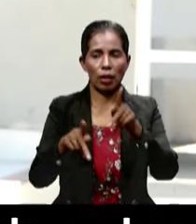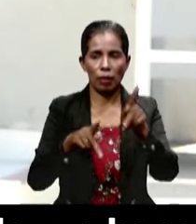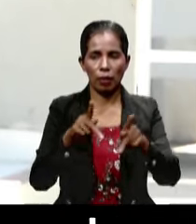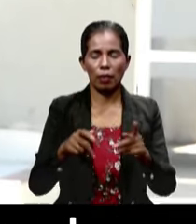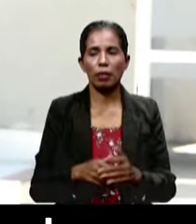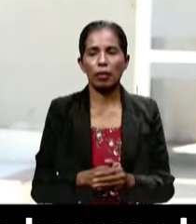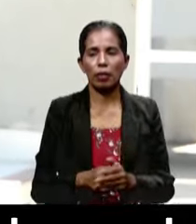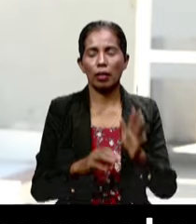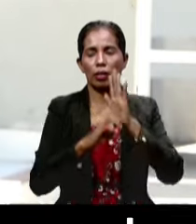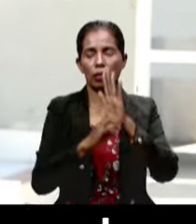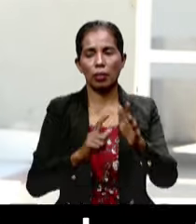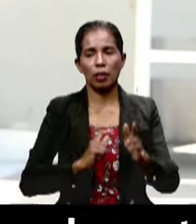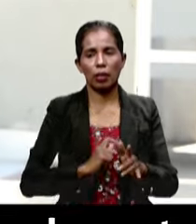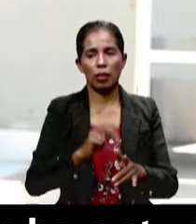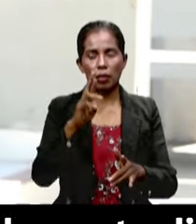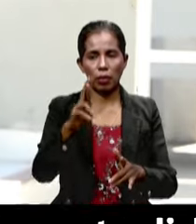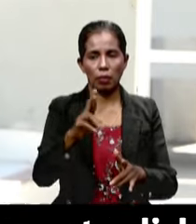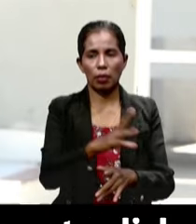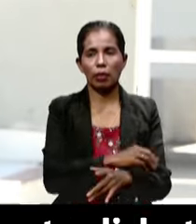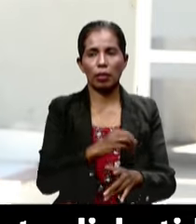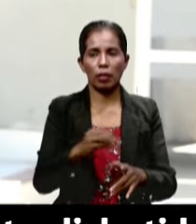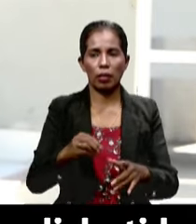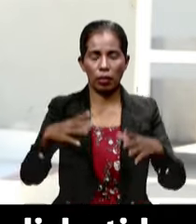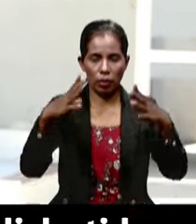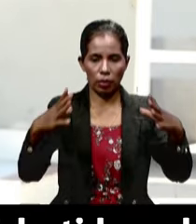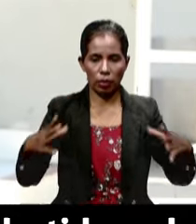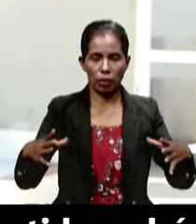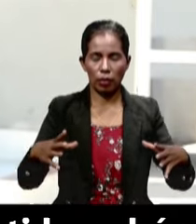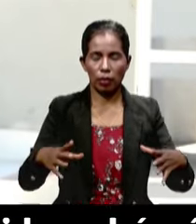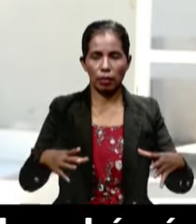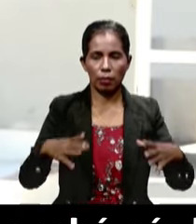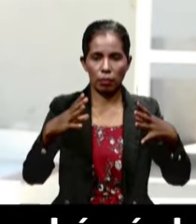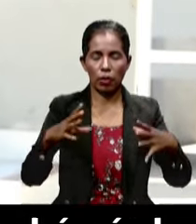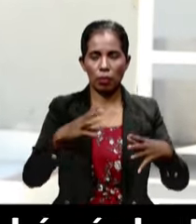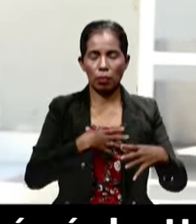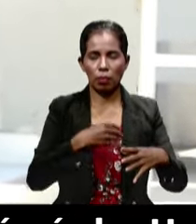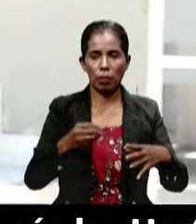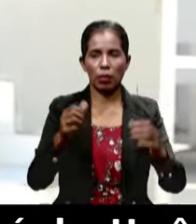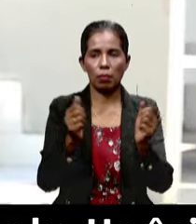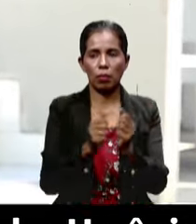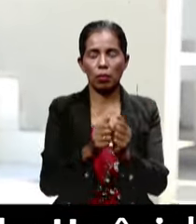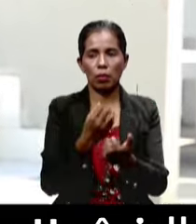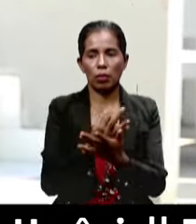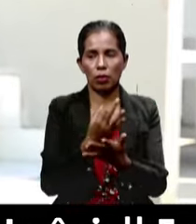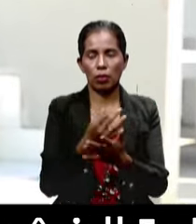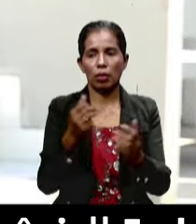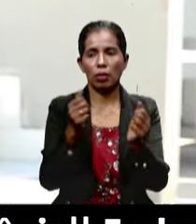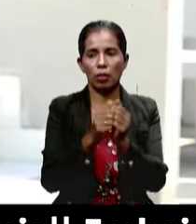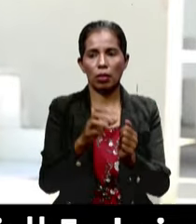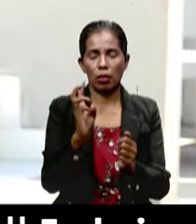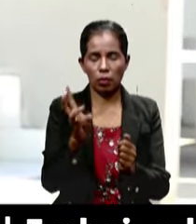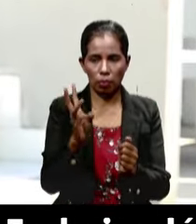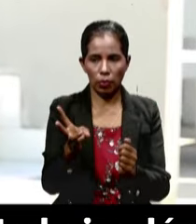ko prejempo asa ba tibar mungkin kunci masih da masa muting kene ida nia montante osang iha